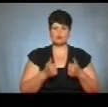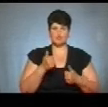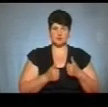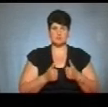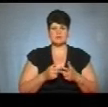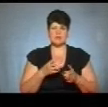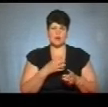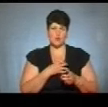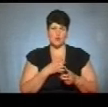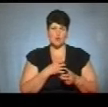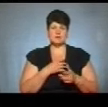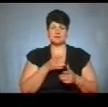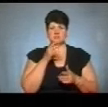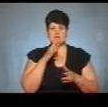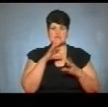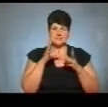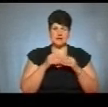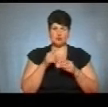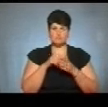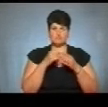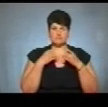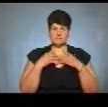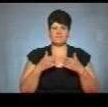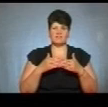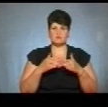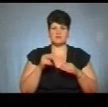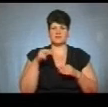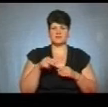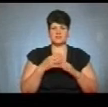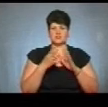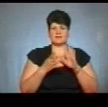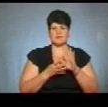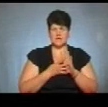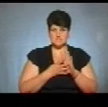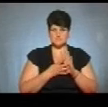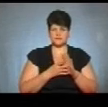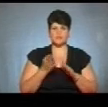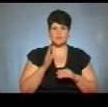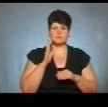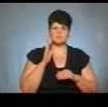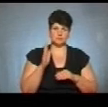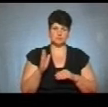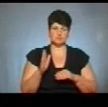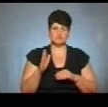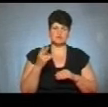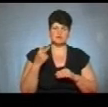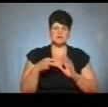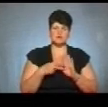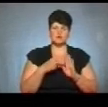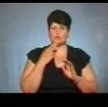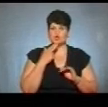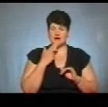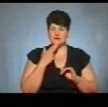костюм нагородять під час загальноміського свята «Випускник 2019», який відбудеться 27